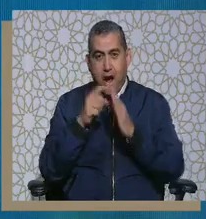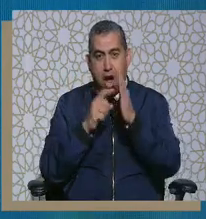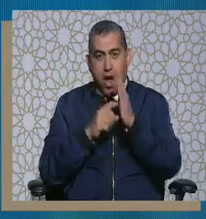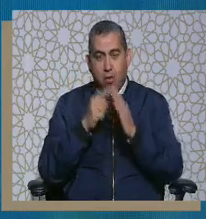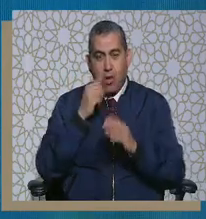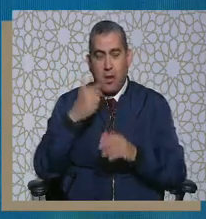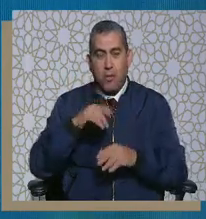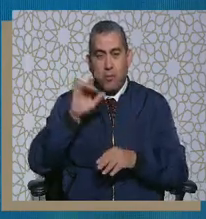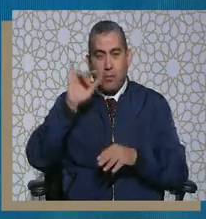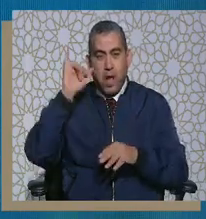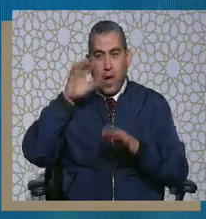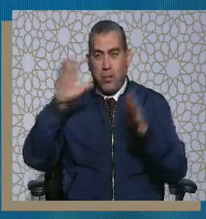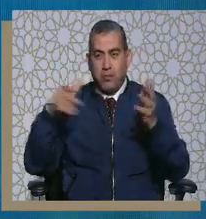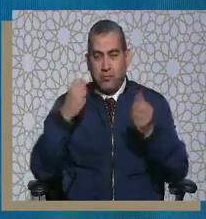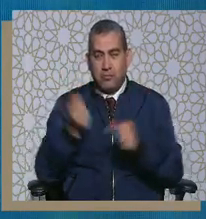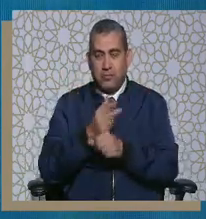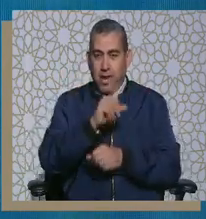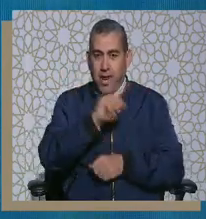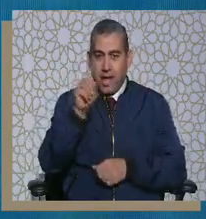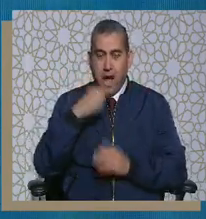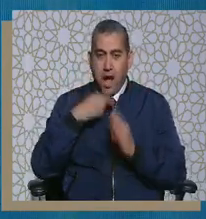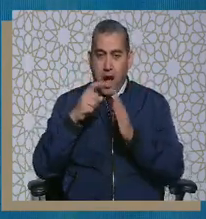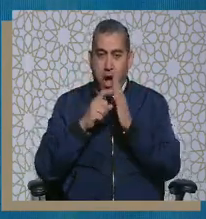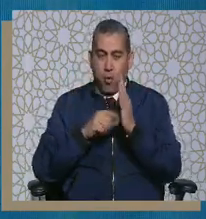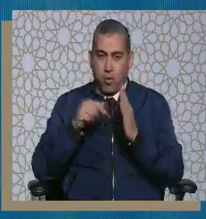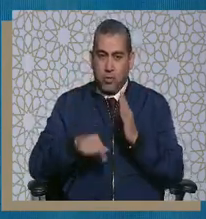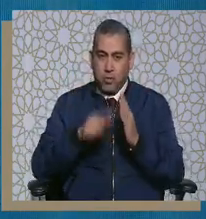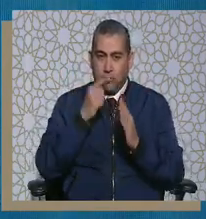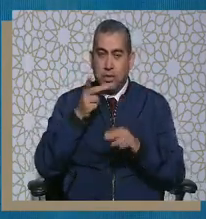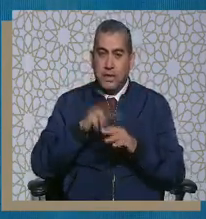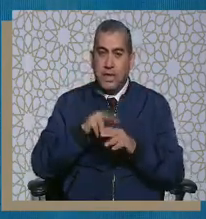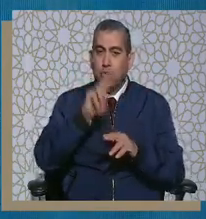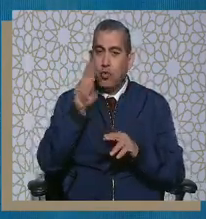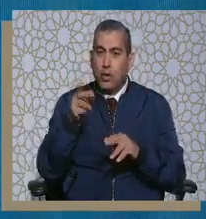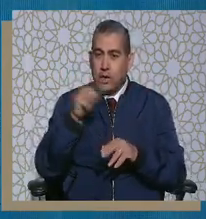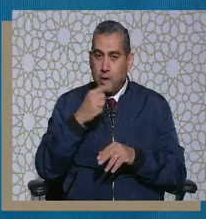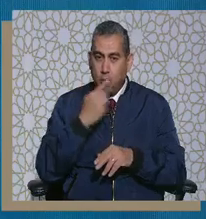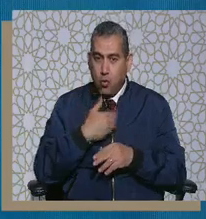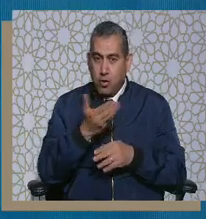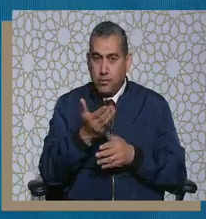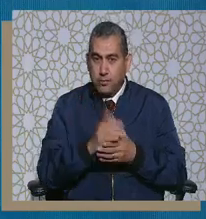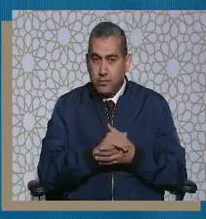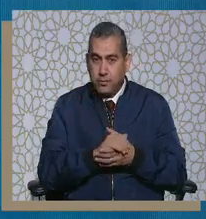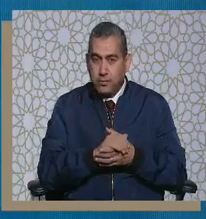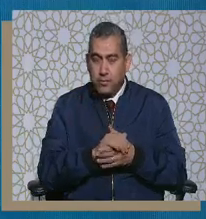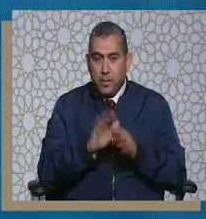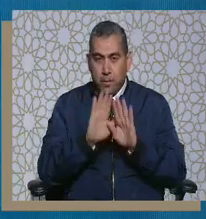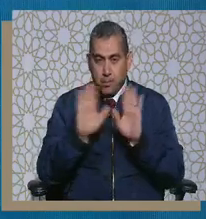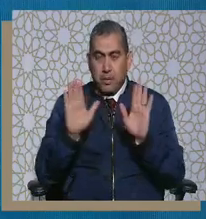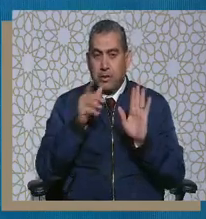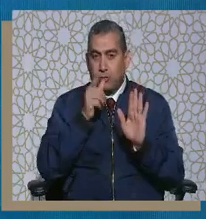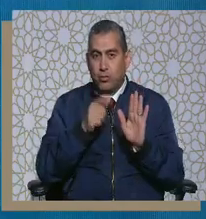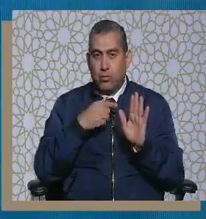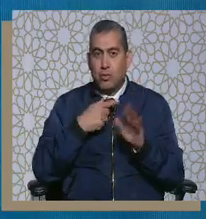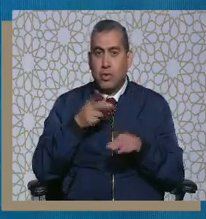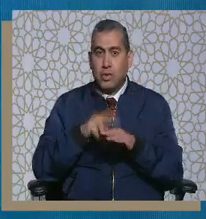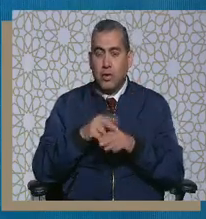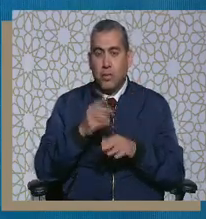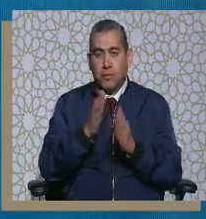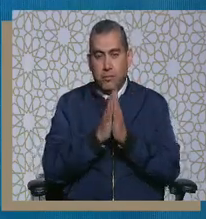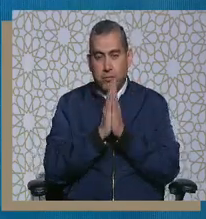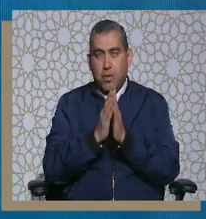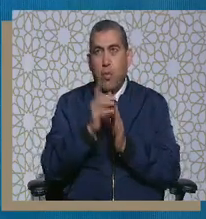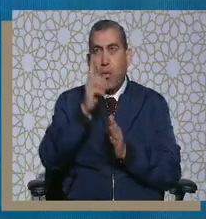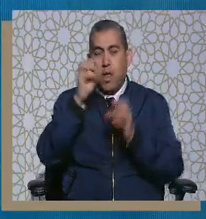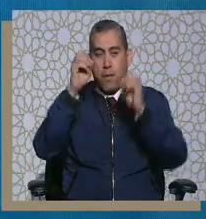احنا عندنا قانون. طيب ايه تاني يا حاج ابو عبد الله؟ بس فشيخ بالله عليك الله يبارك